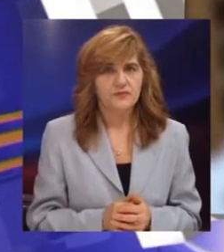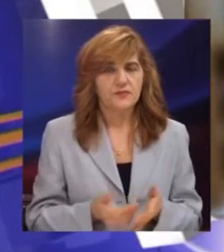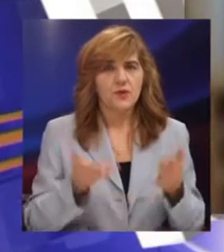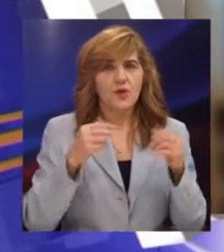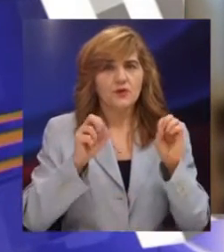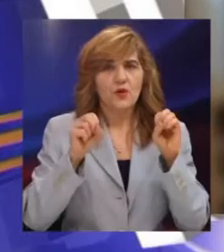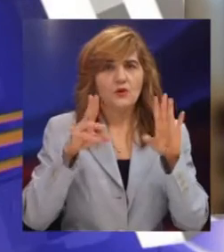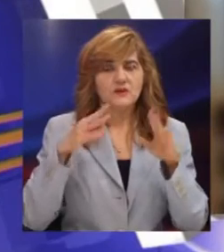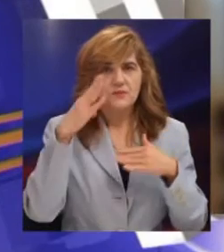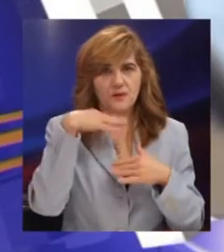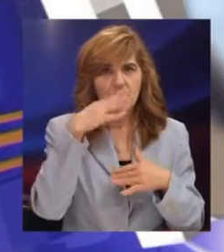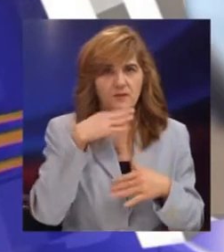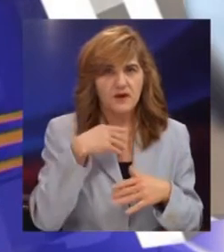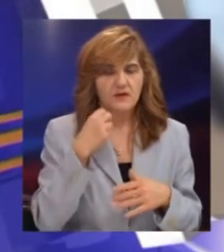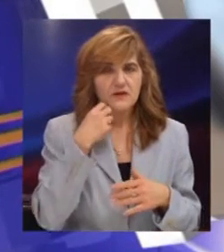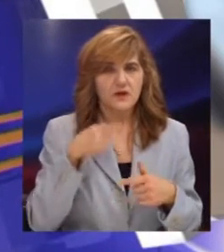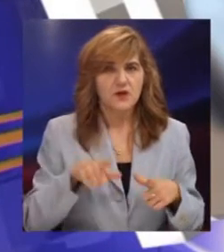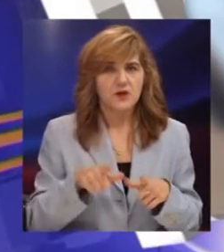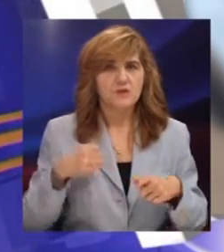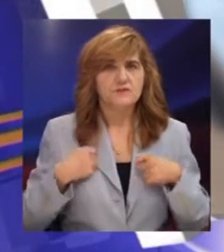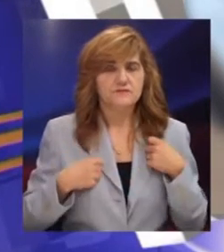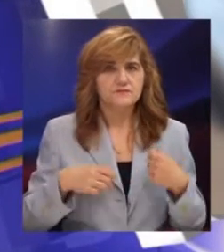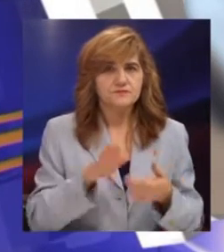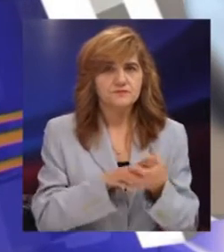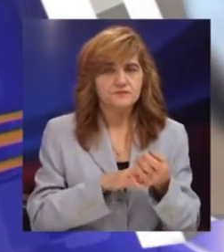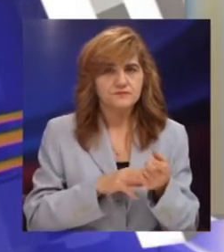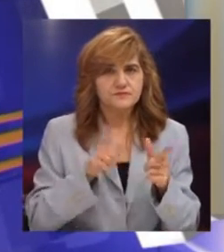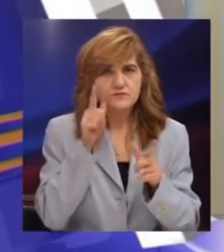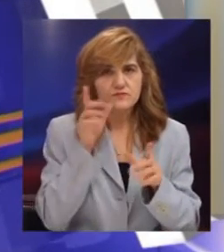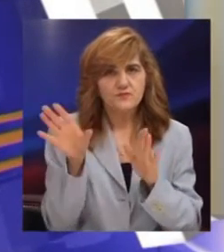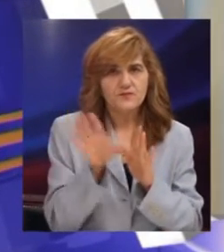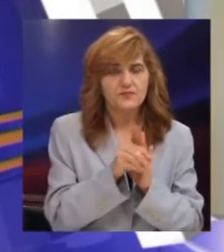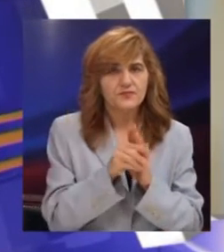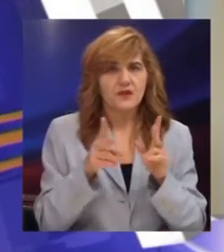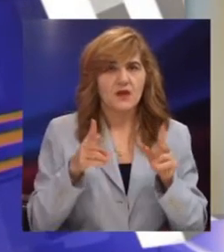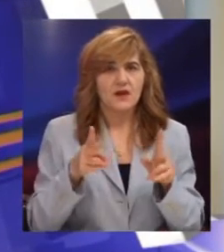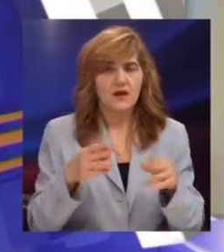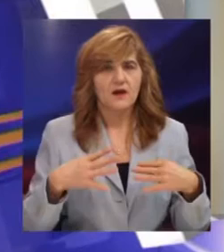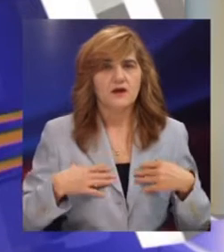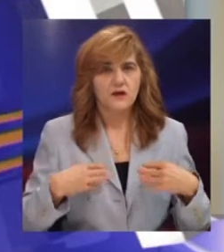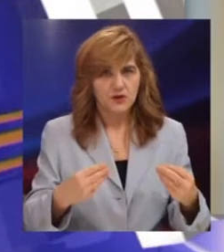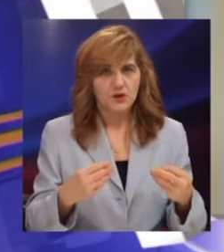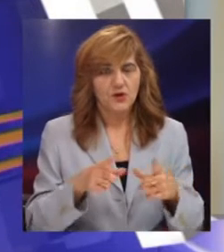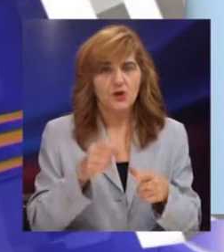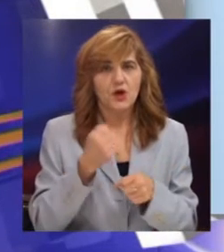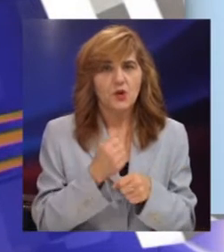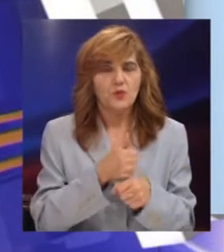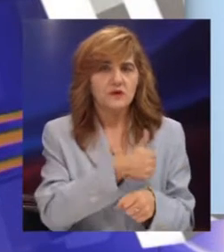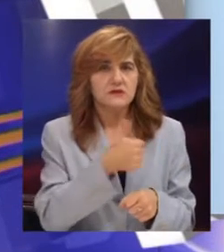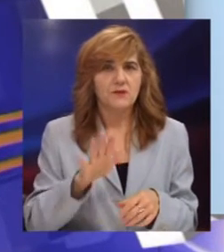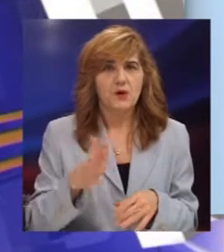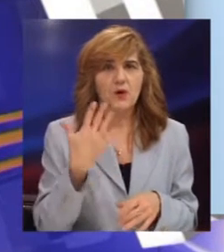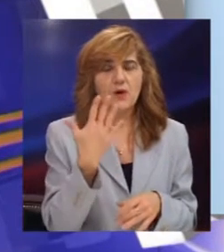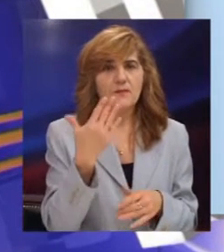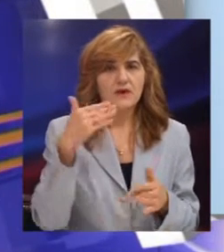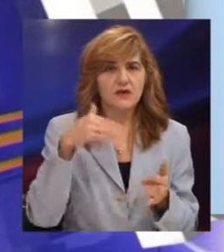Od 18. marta 2013. godine, kada je u Subotici počeo nacionalni skrining na rano otkrivanje raka dojke, mamografiju je uradilo